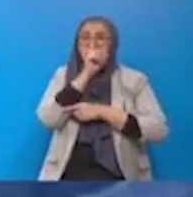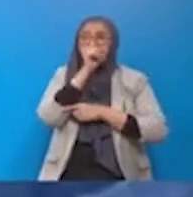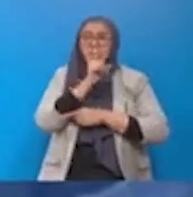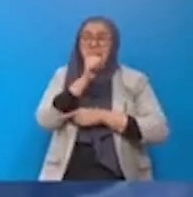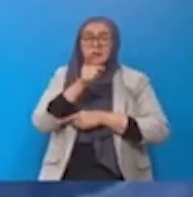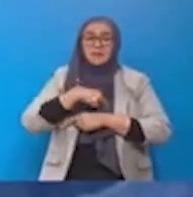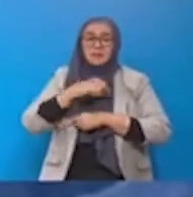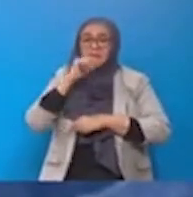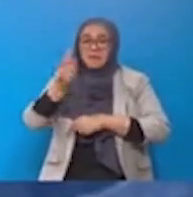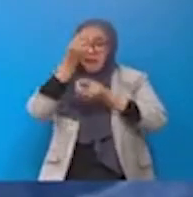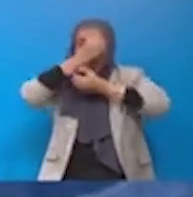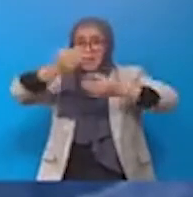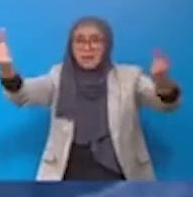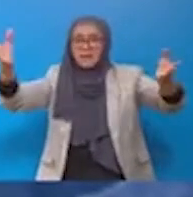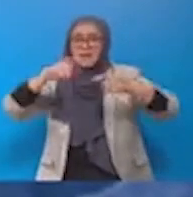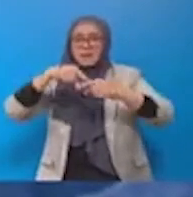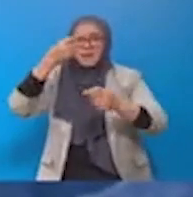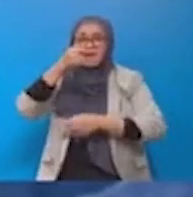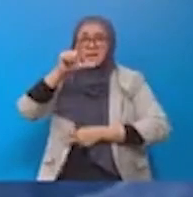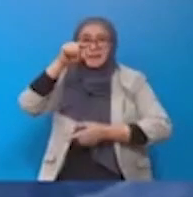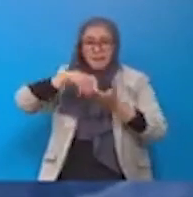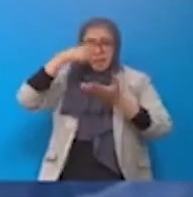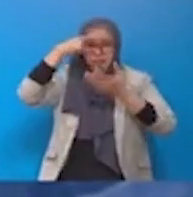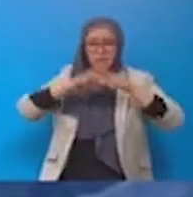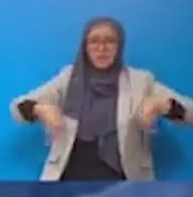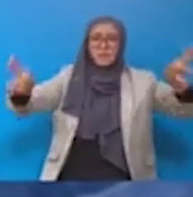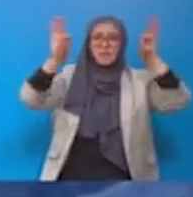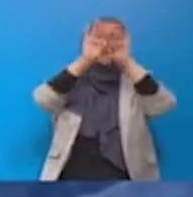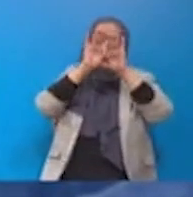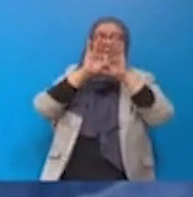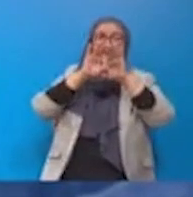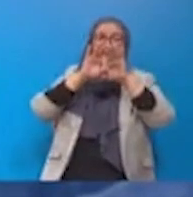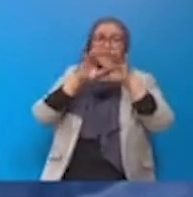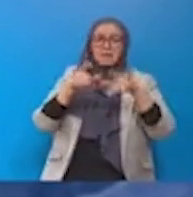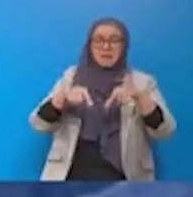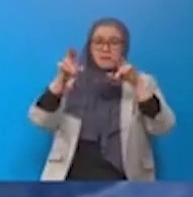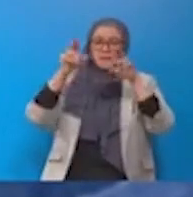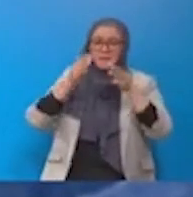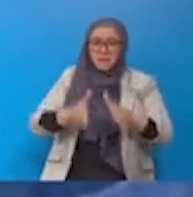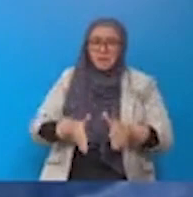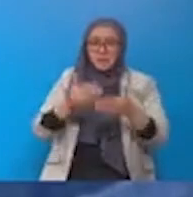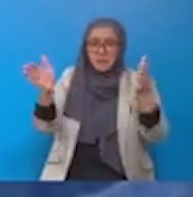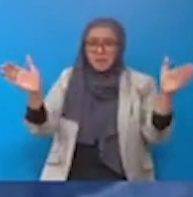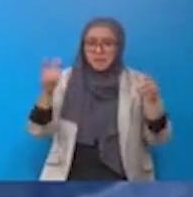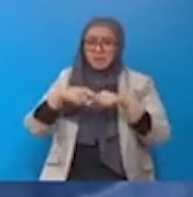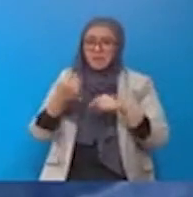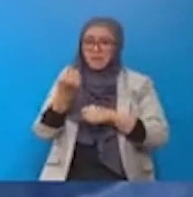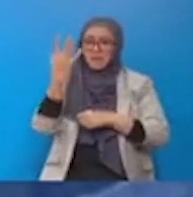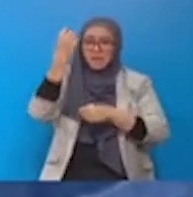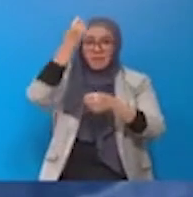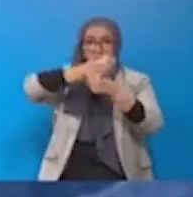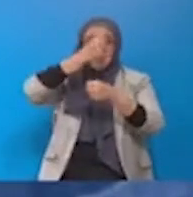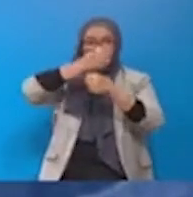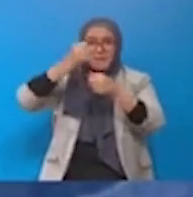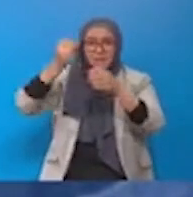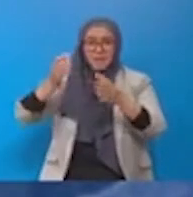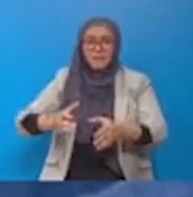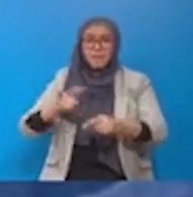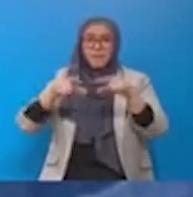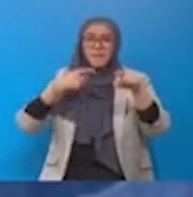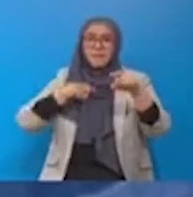kepentingan awam beberapa kaki takandewa negara telah diusahakan